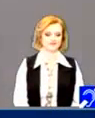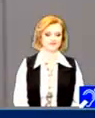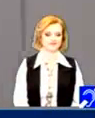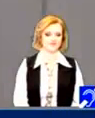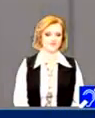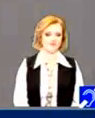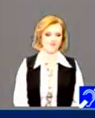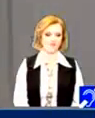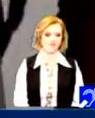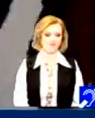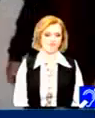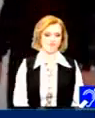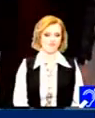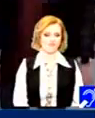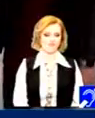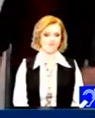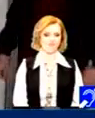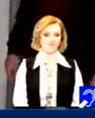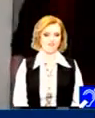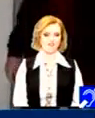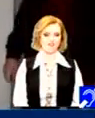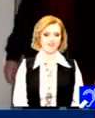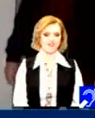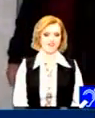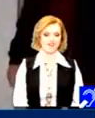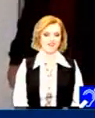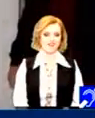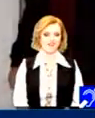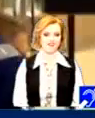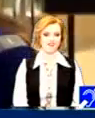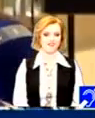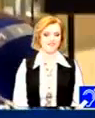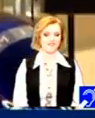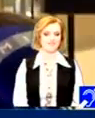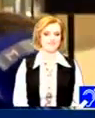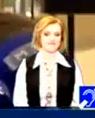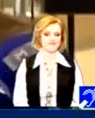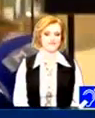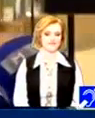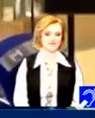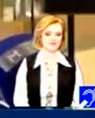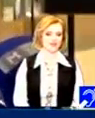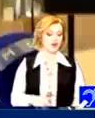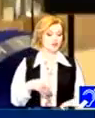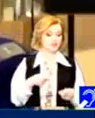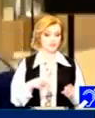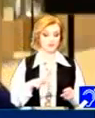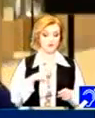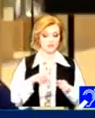Am Într-adevăr, au fost două luni foarte bune pentru